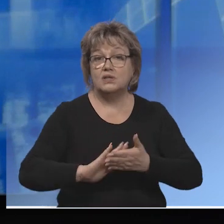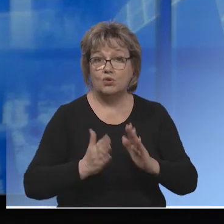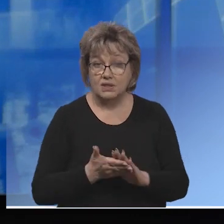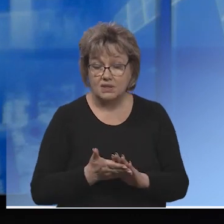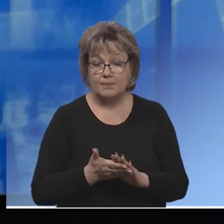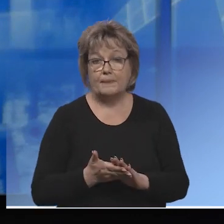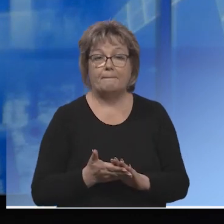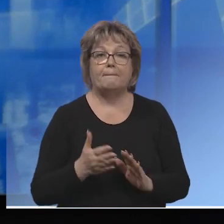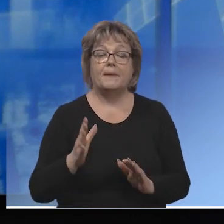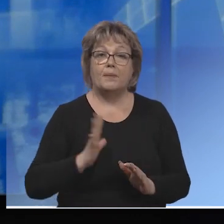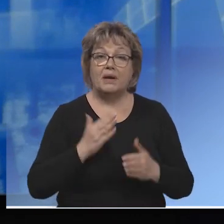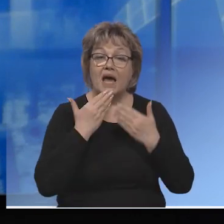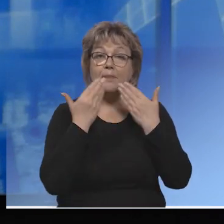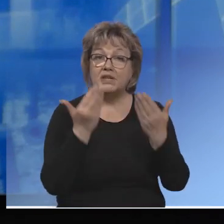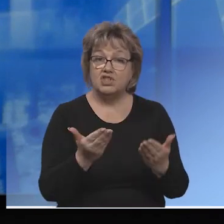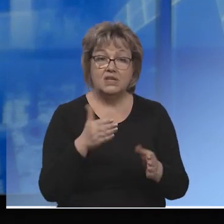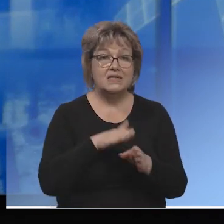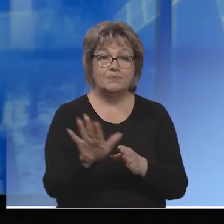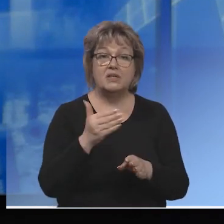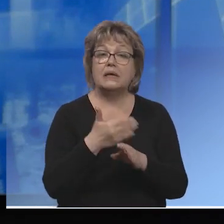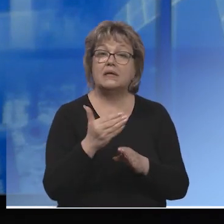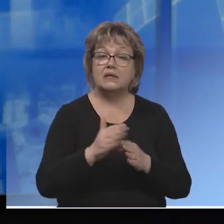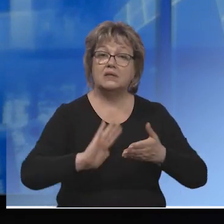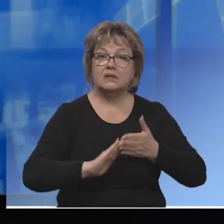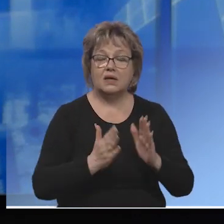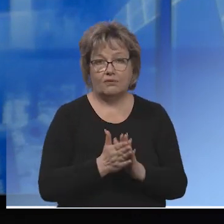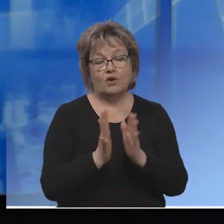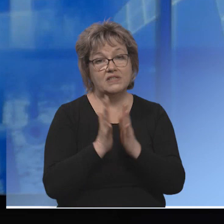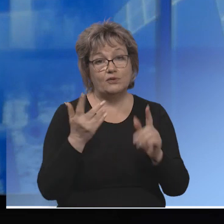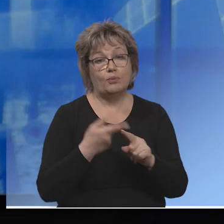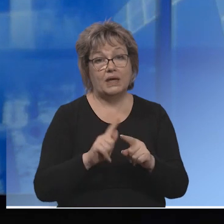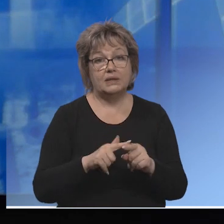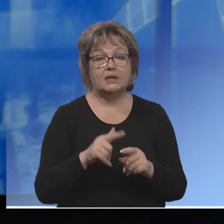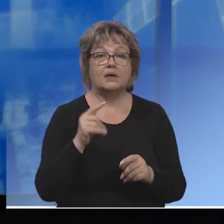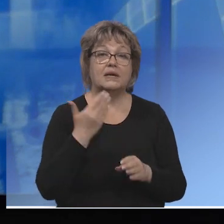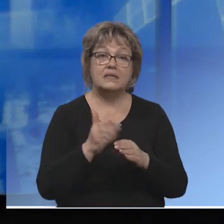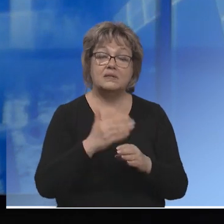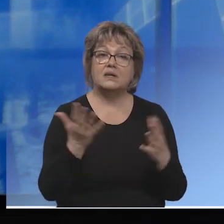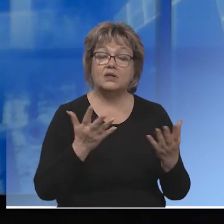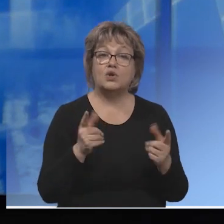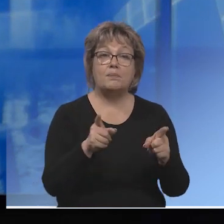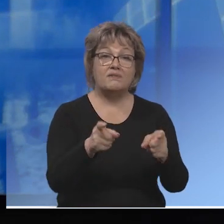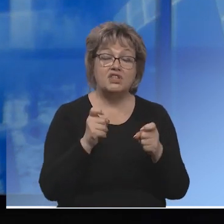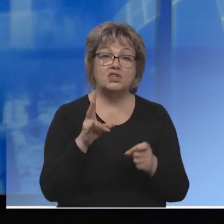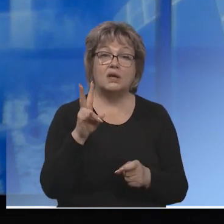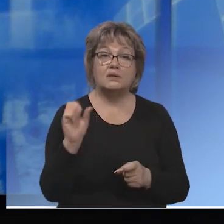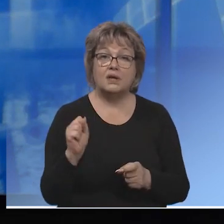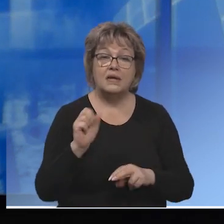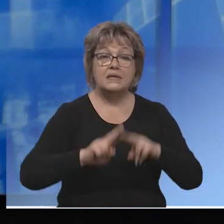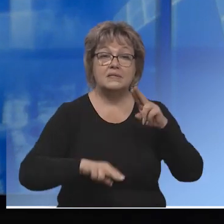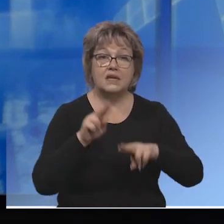форс-мажором. Были обращения по неисполнению кредитных договоров. В основном это кредиты, которые привлечены